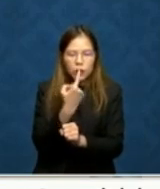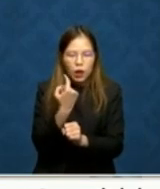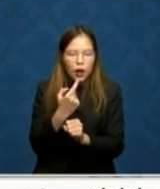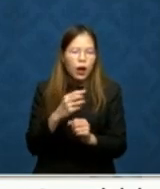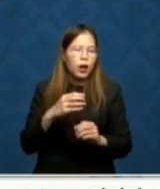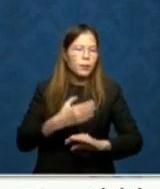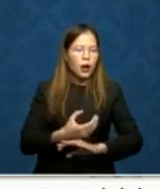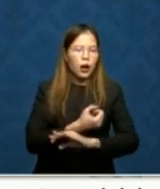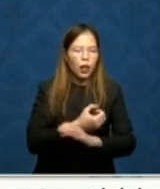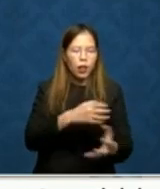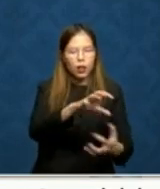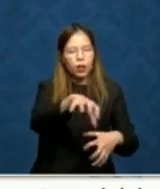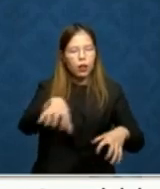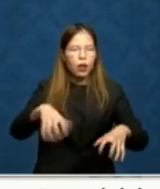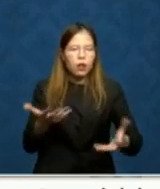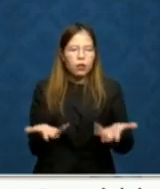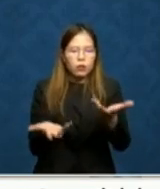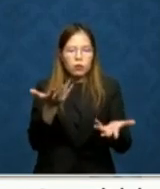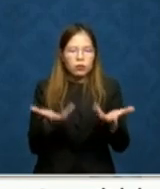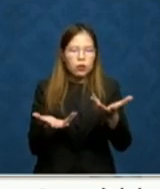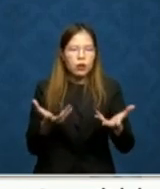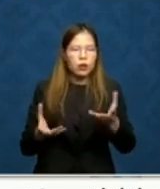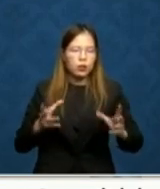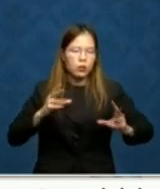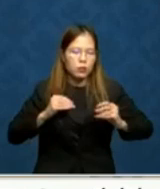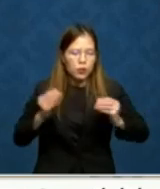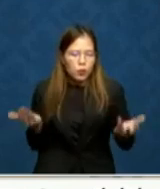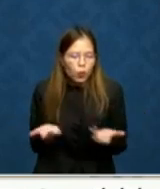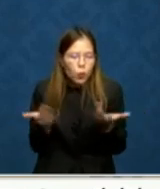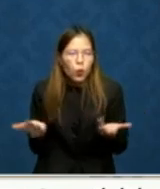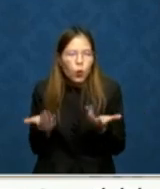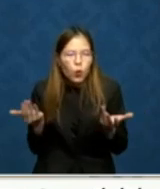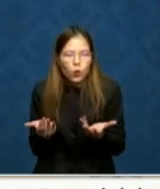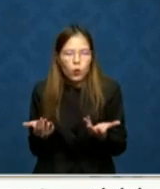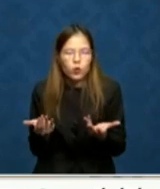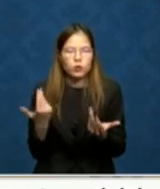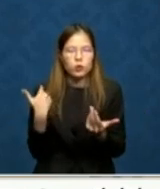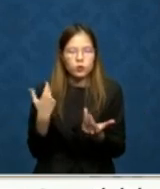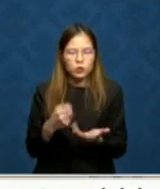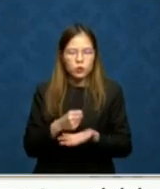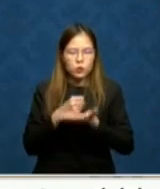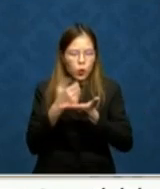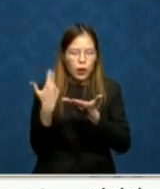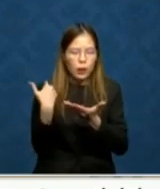พรรคการเมืองใดค่ะจะสนับสนุนและเห็นพ้องต้องการในการผลักดันให้เกิดกฎ